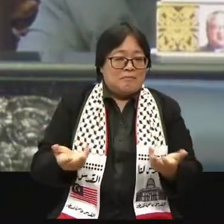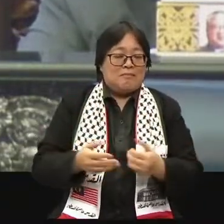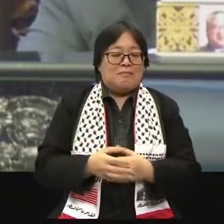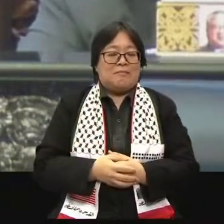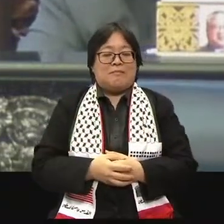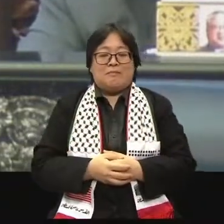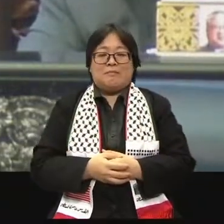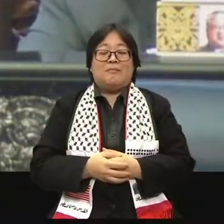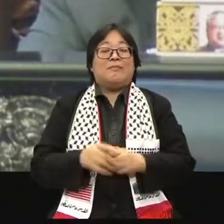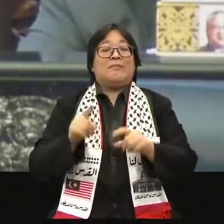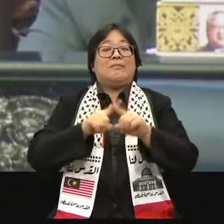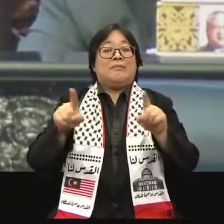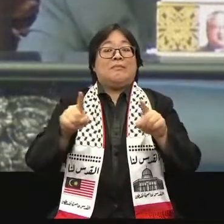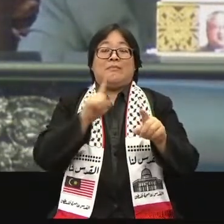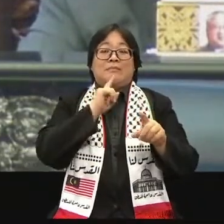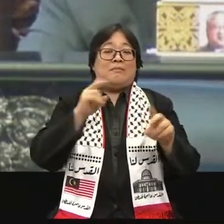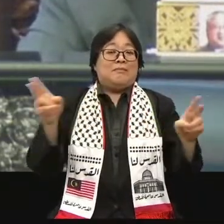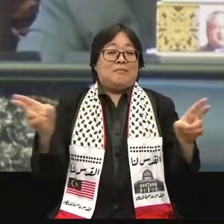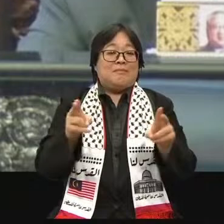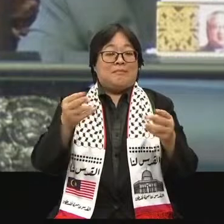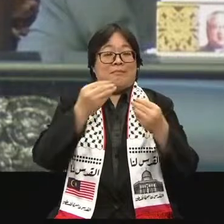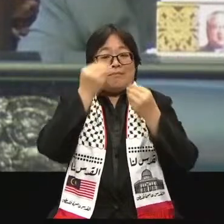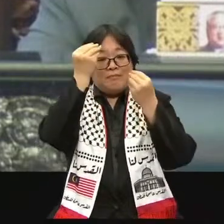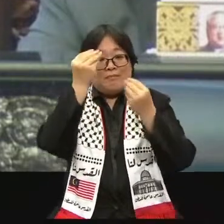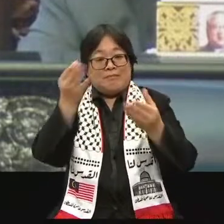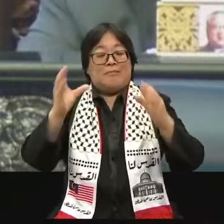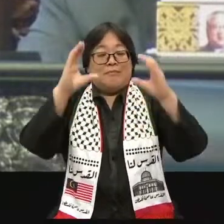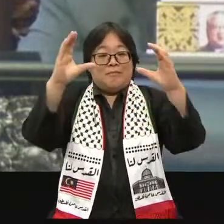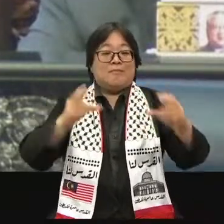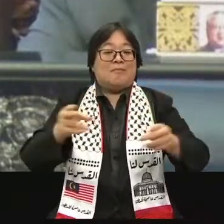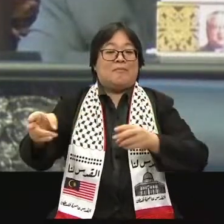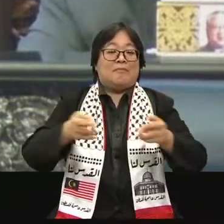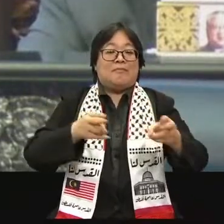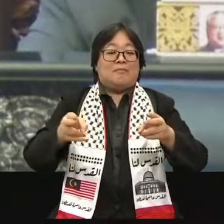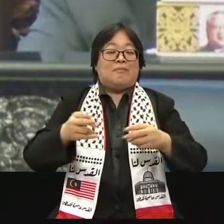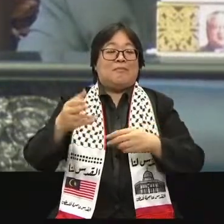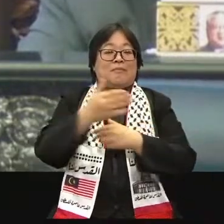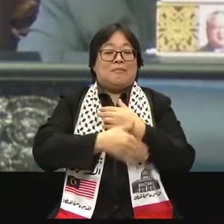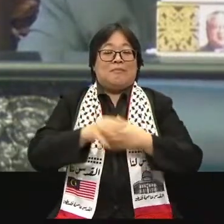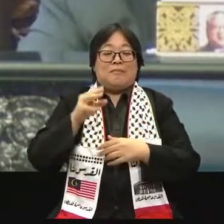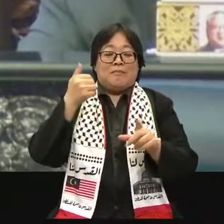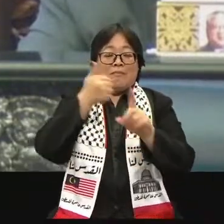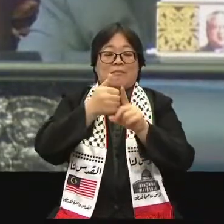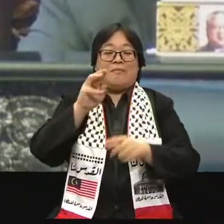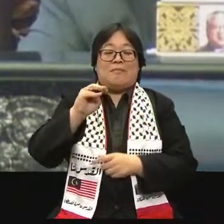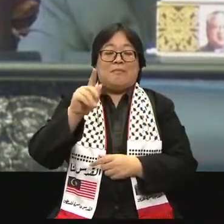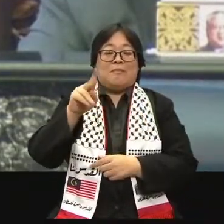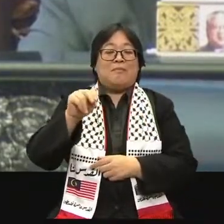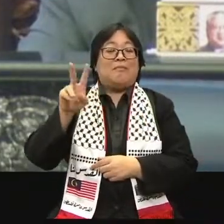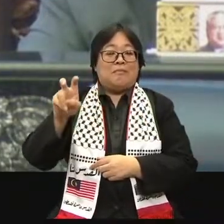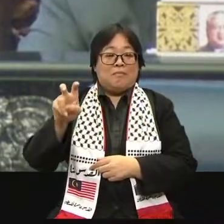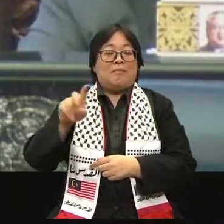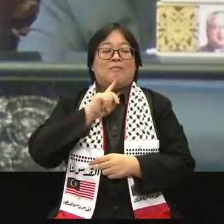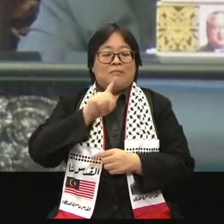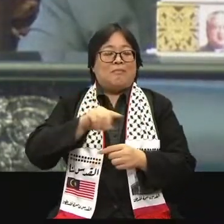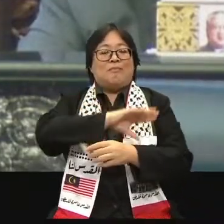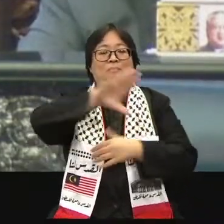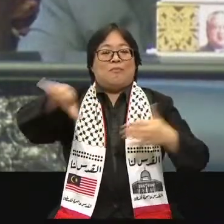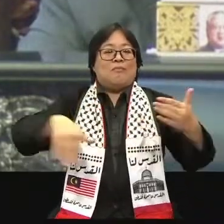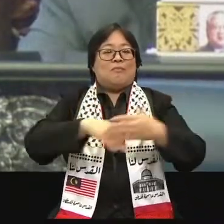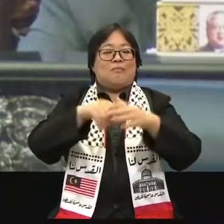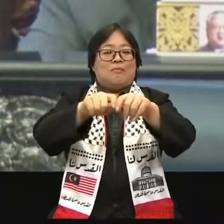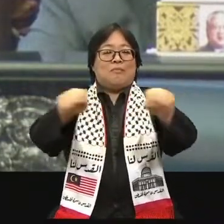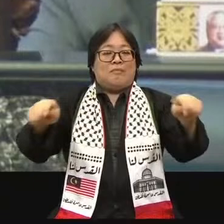orang asli tertentu Namun secara ringkasnya mekanisme pengurusan bencana negara arahan MKN 200 itu terpakai kepada